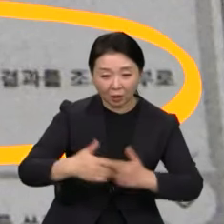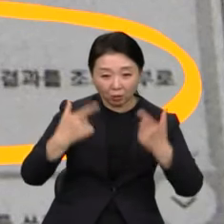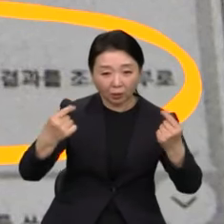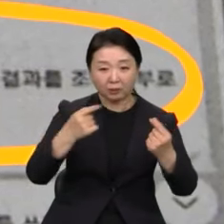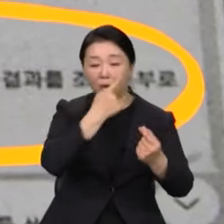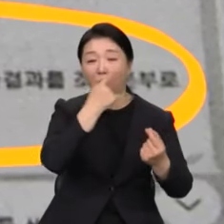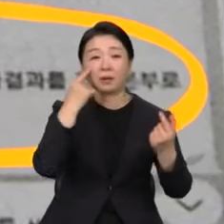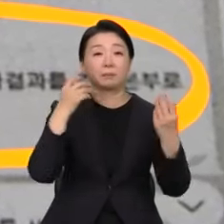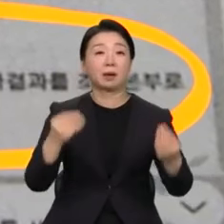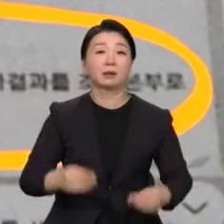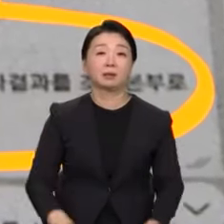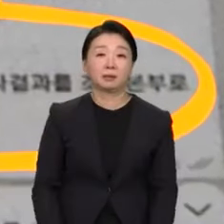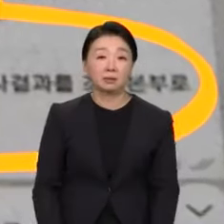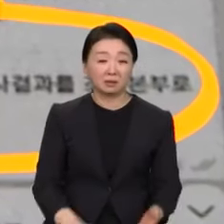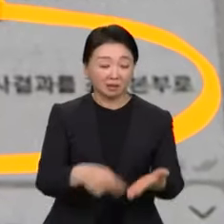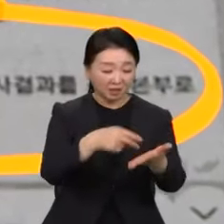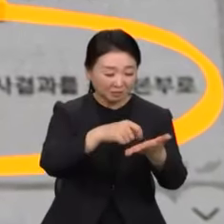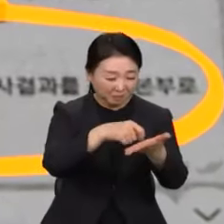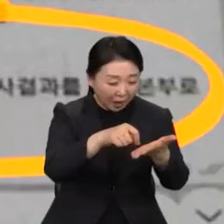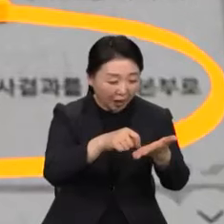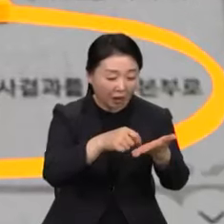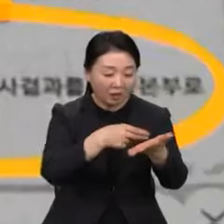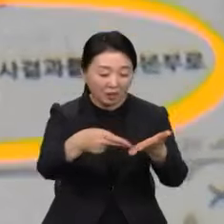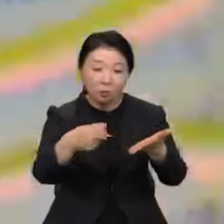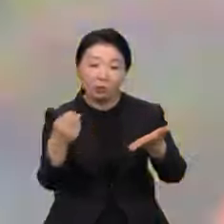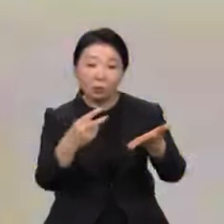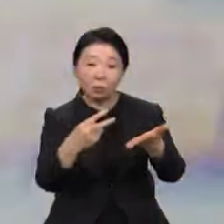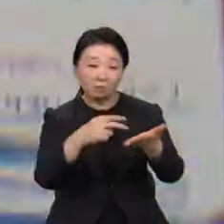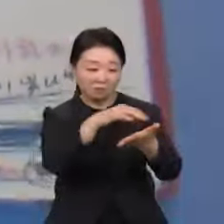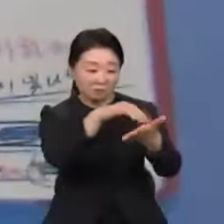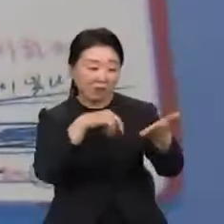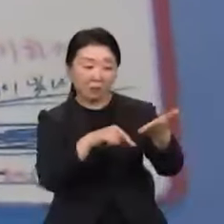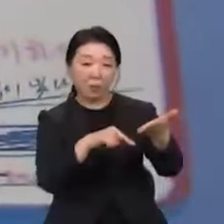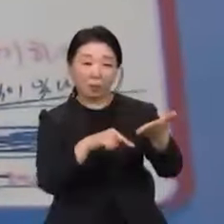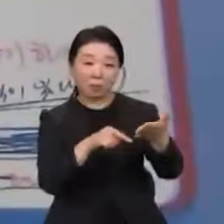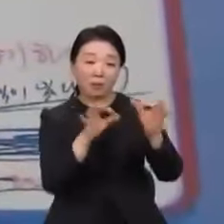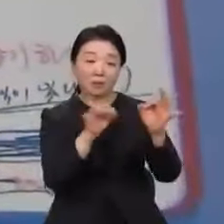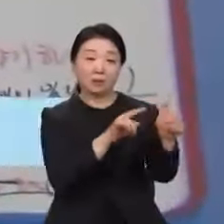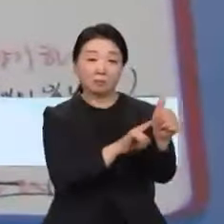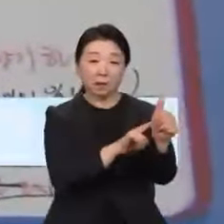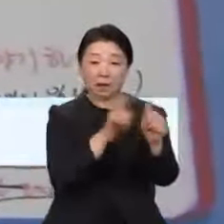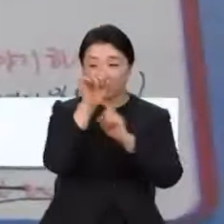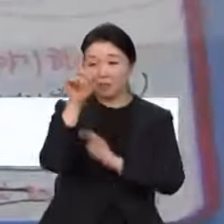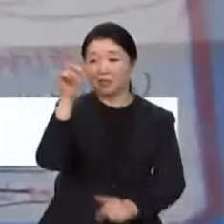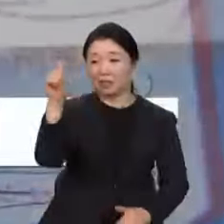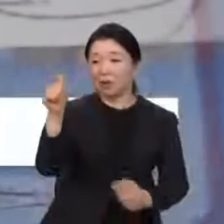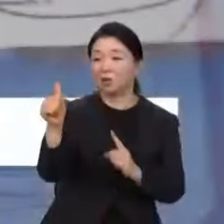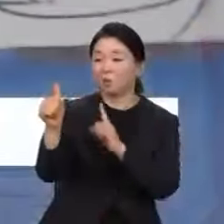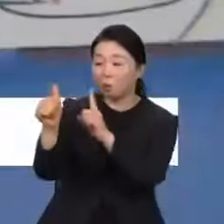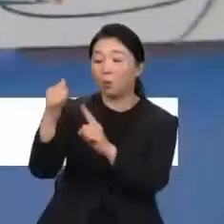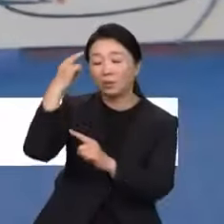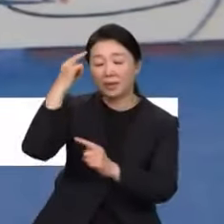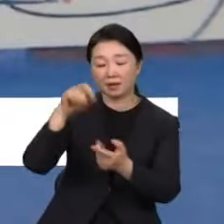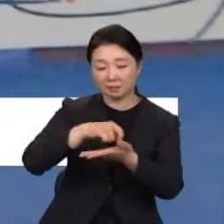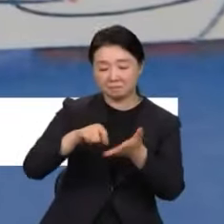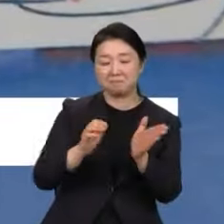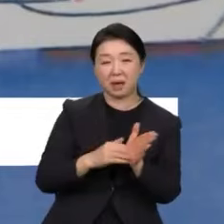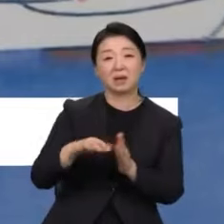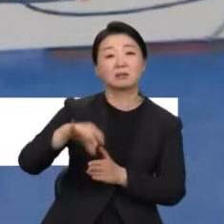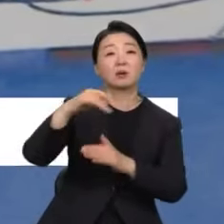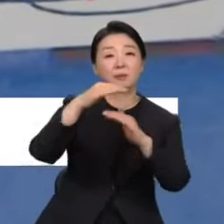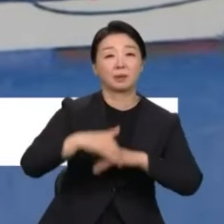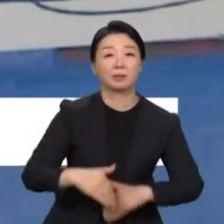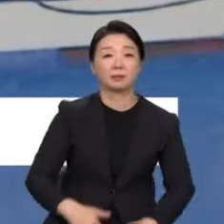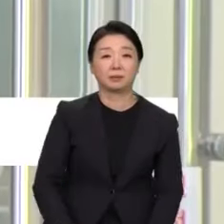확인됐습니다. 썼다 지운 내용을 포함해 메모 전체가 김 사령관이 장관에게 보고할 자신의 생각을 정리한 초안이었던